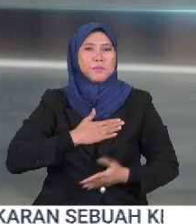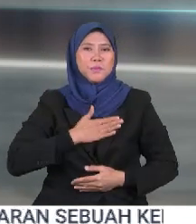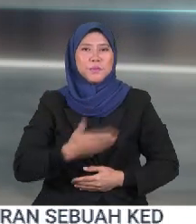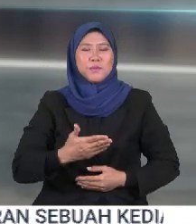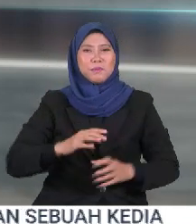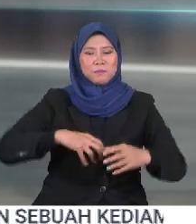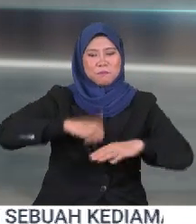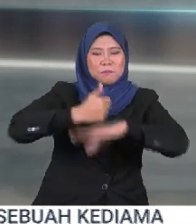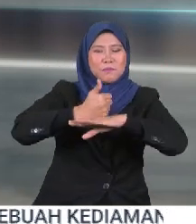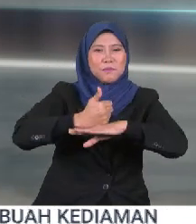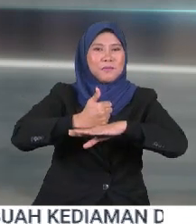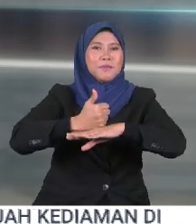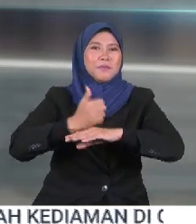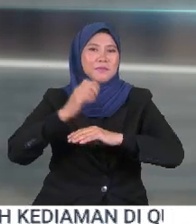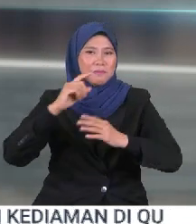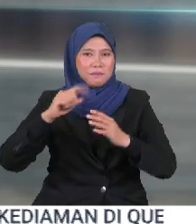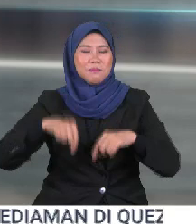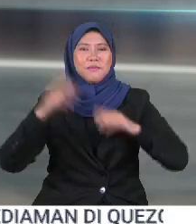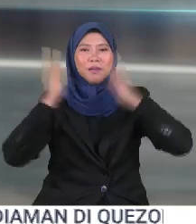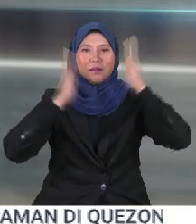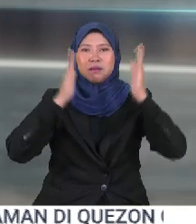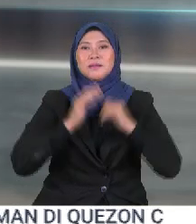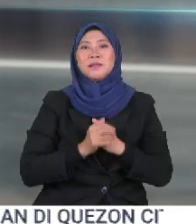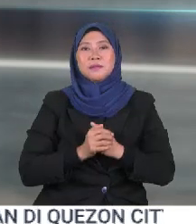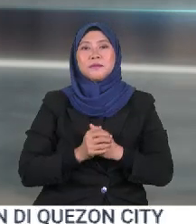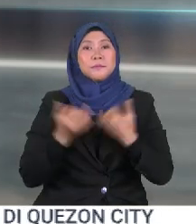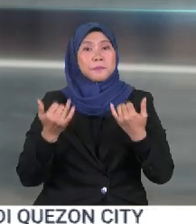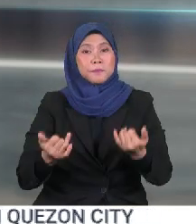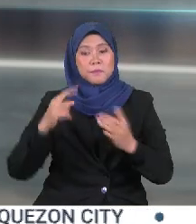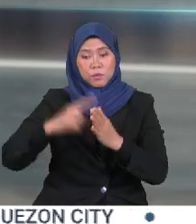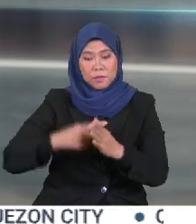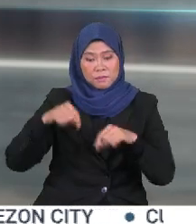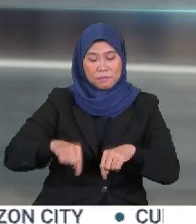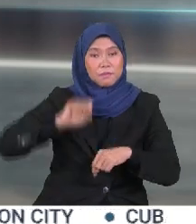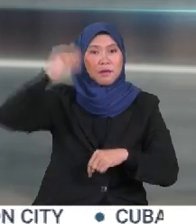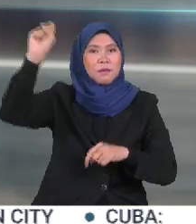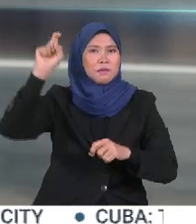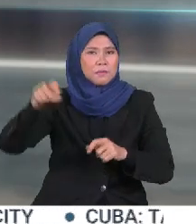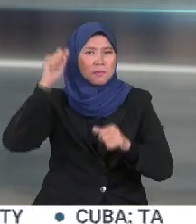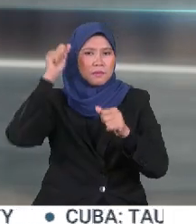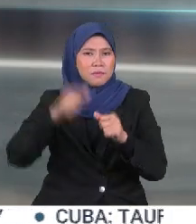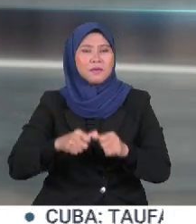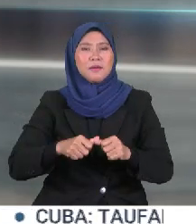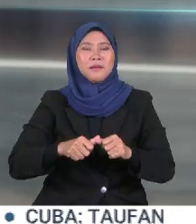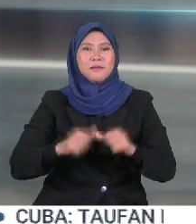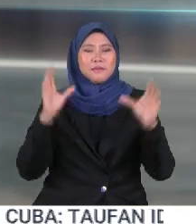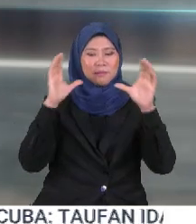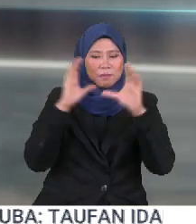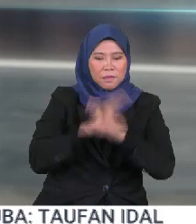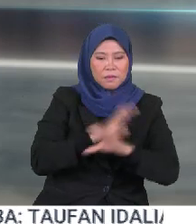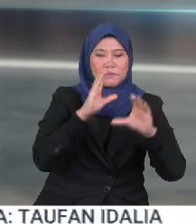dalam membentuk negara ini. Bulan ini juga menjadi refleksi rakyat untuk terus teguh mengharungi segala